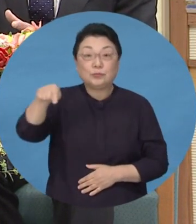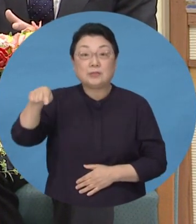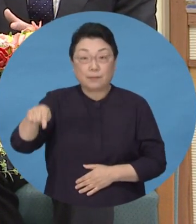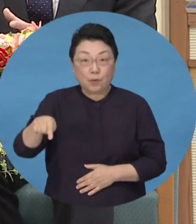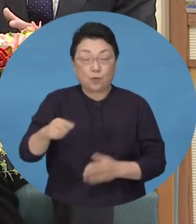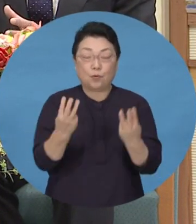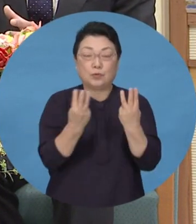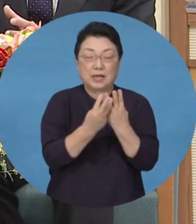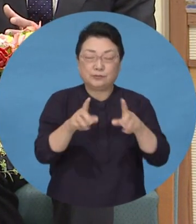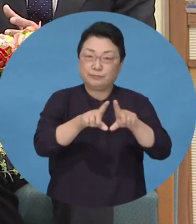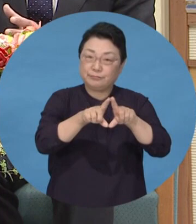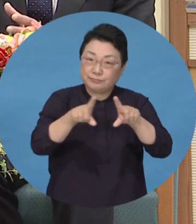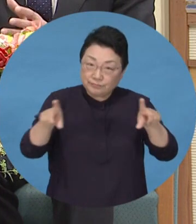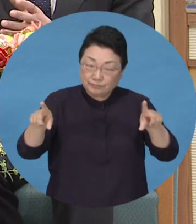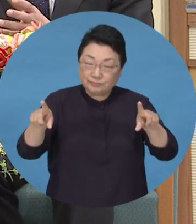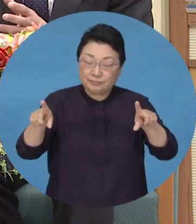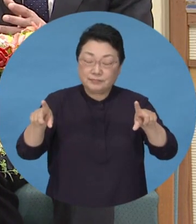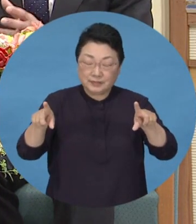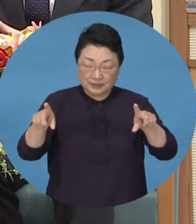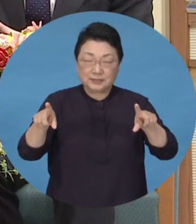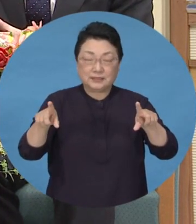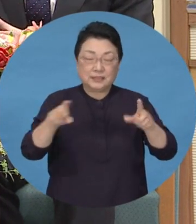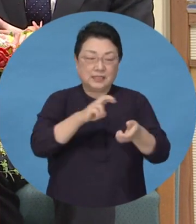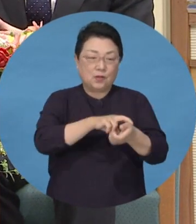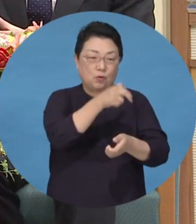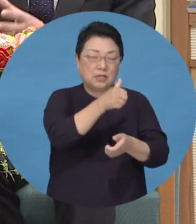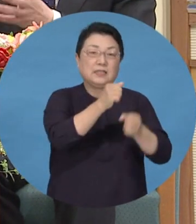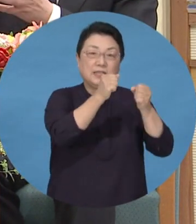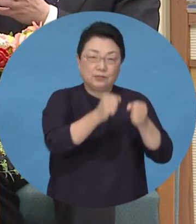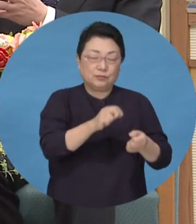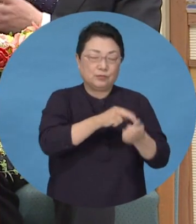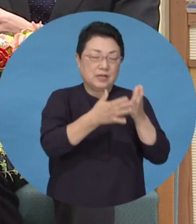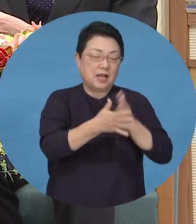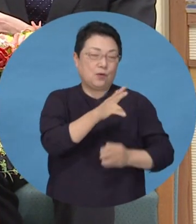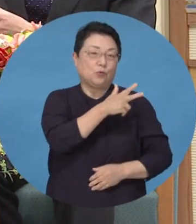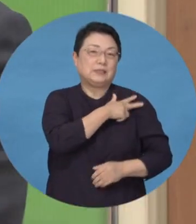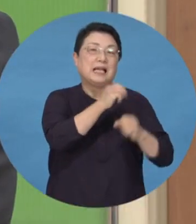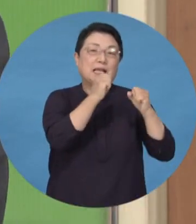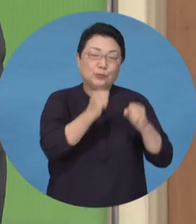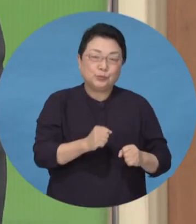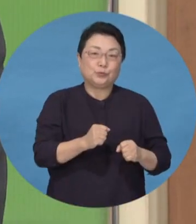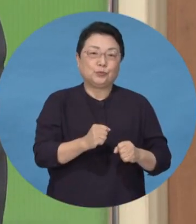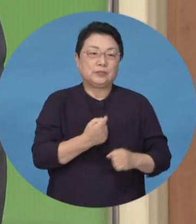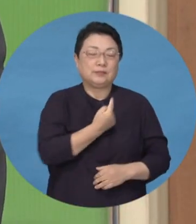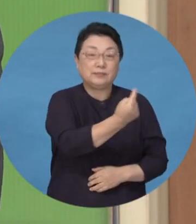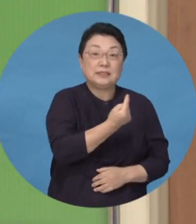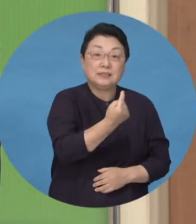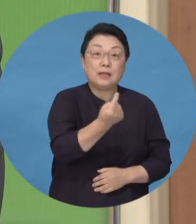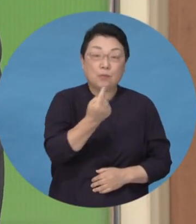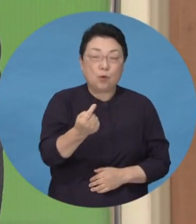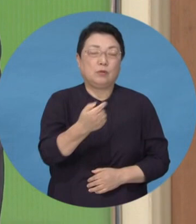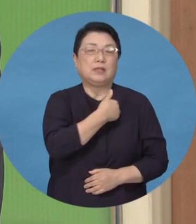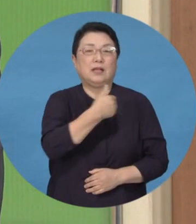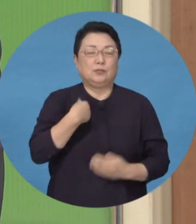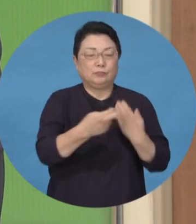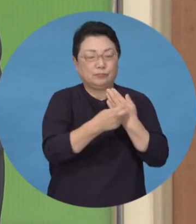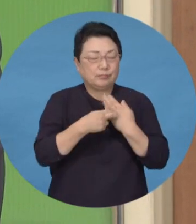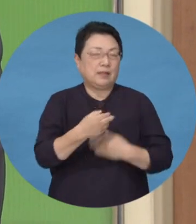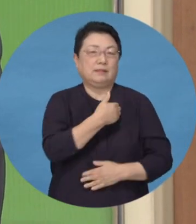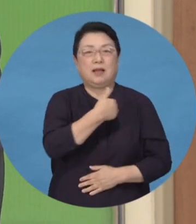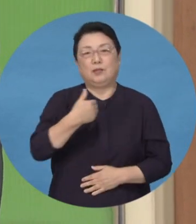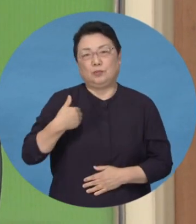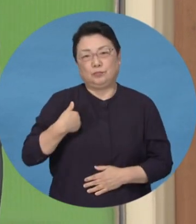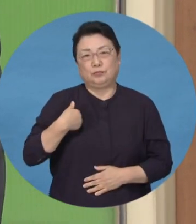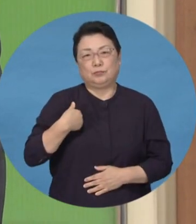均等にへお医者様と看護師さんがいていつ行っても大丈夫だよという